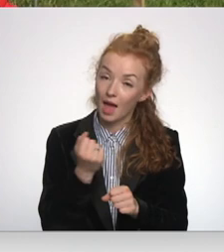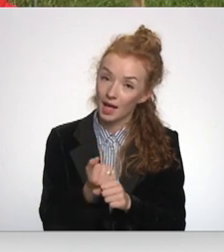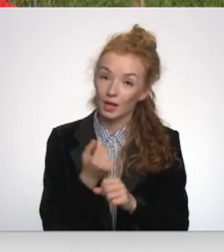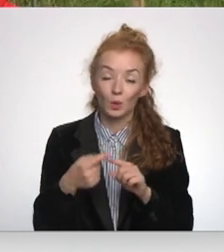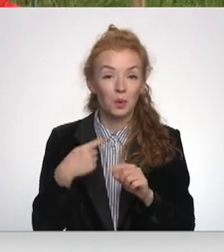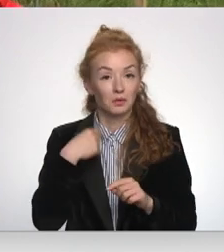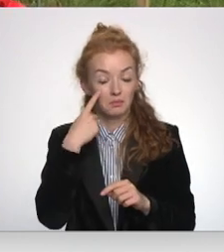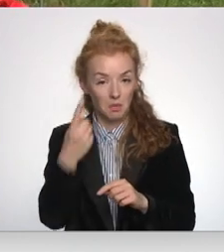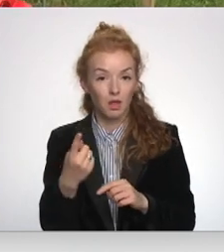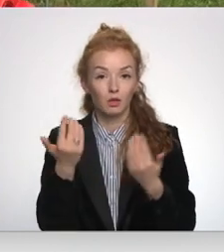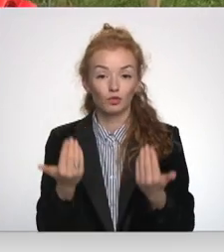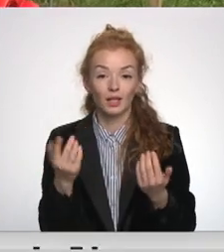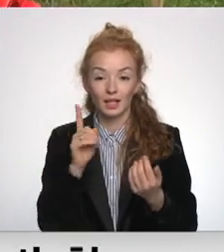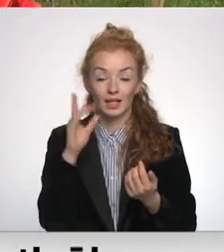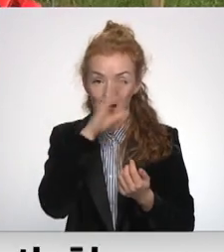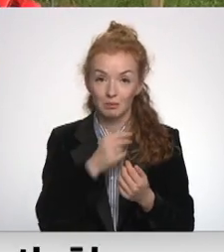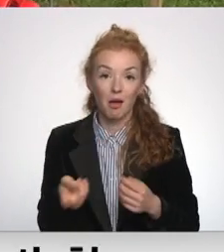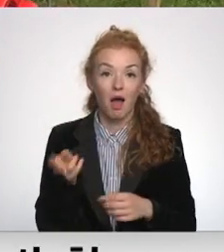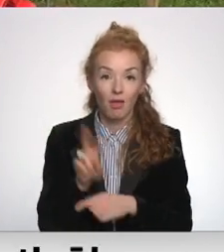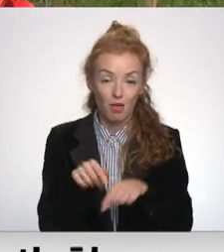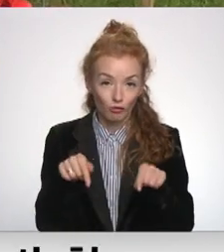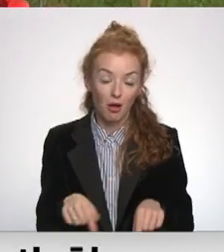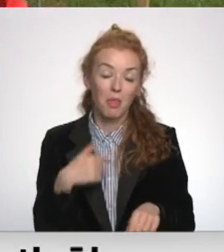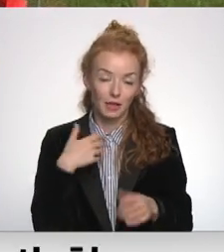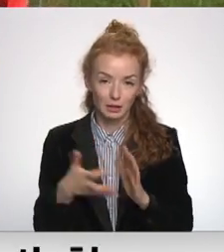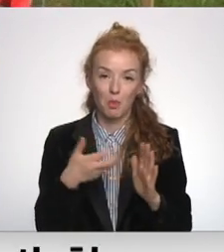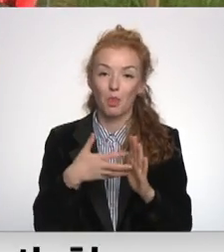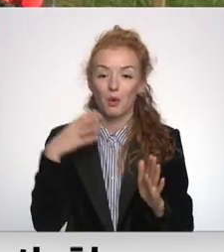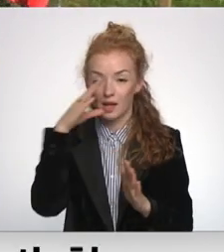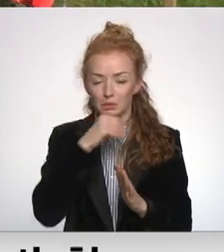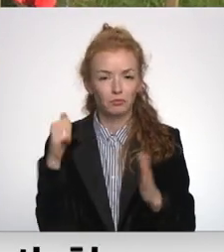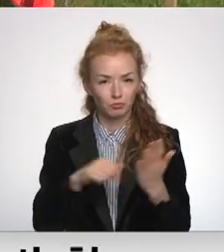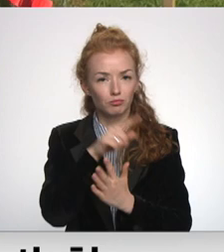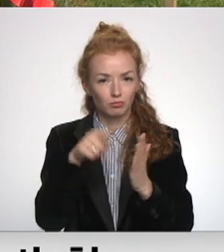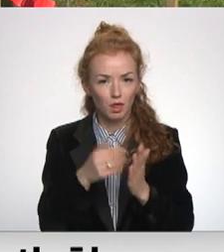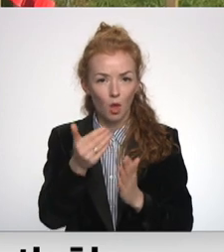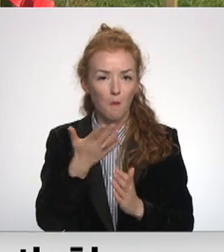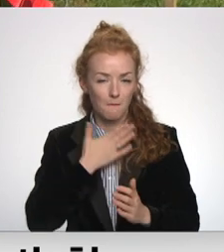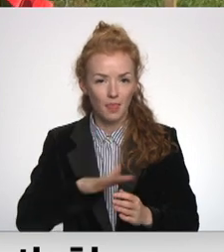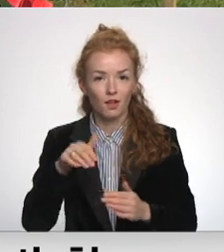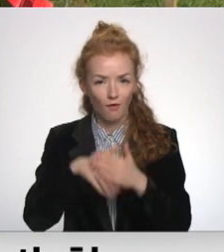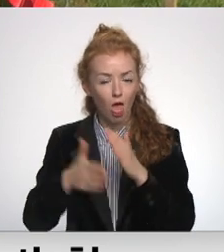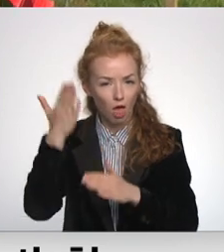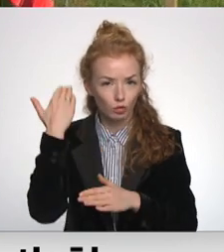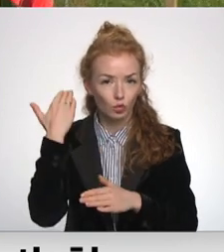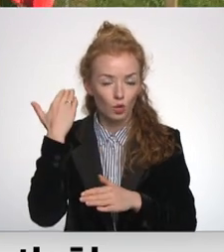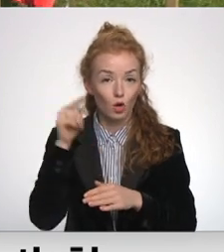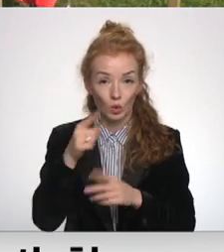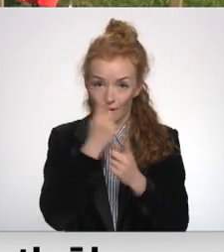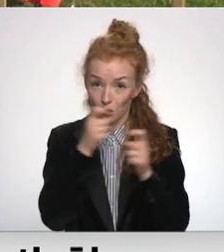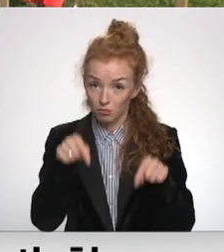es redzēju, ka šodien ir iespēja atnākt, tāpēc es domāju, kāpēc ne. Vispār tevi interesē vēsturi, tu zini kaut ko par to cietoksni?